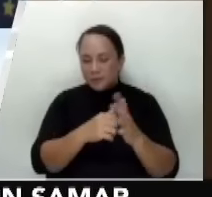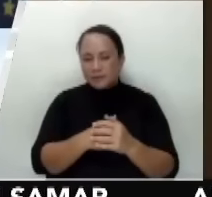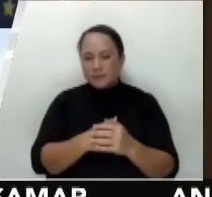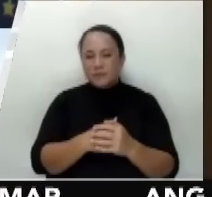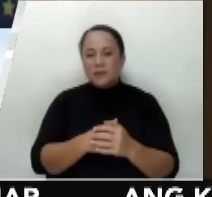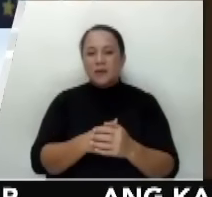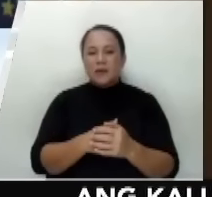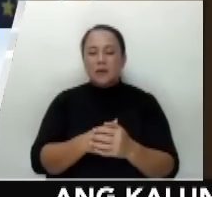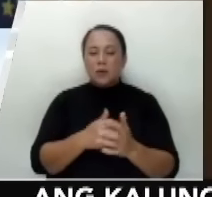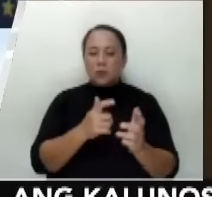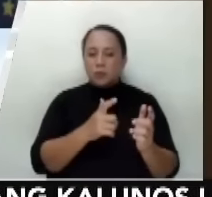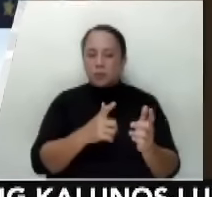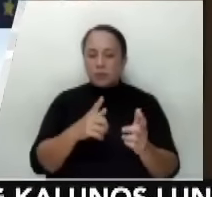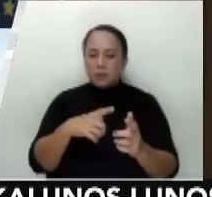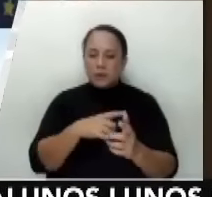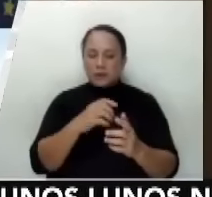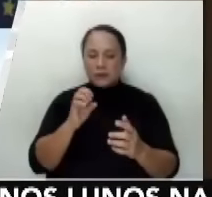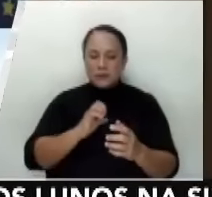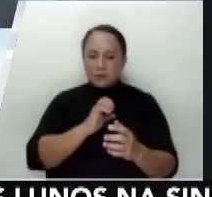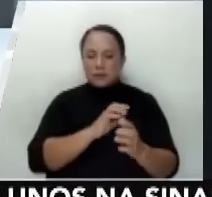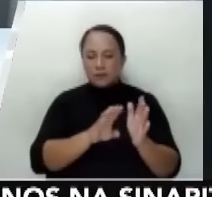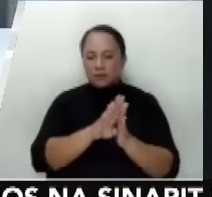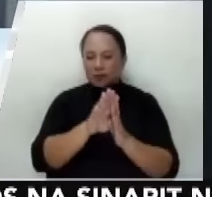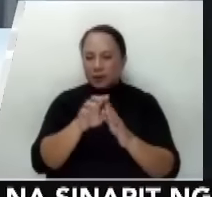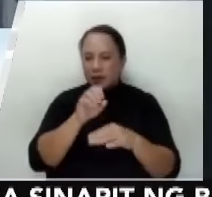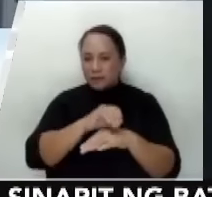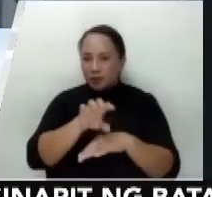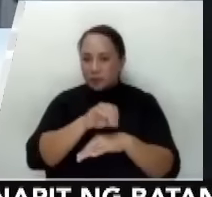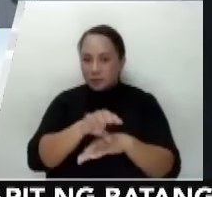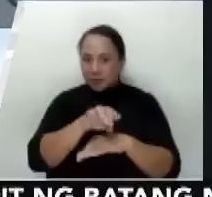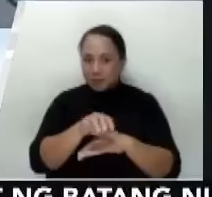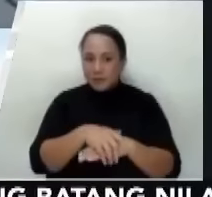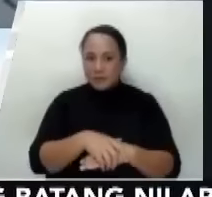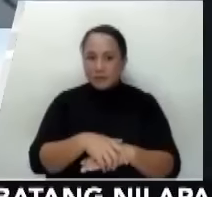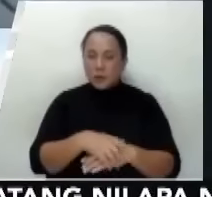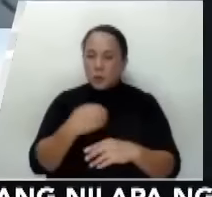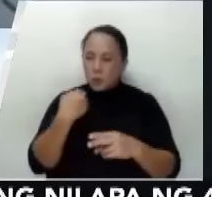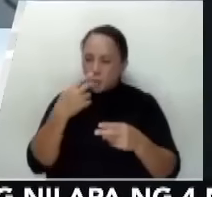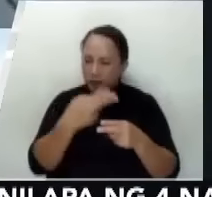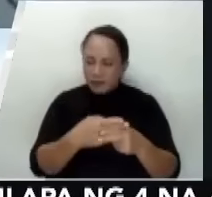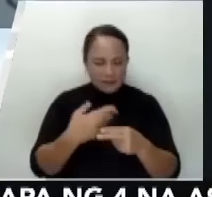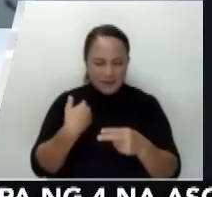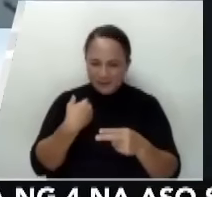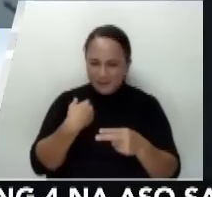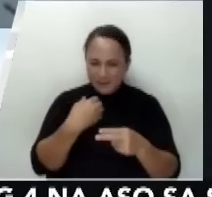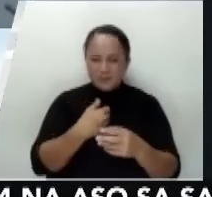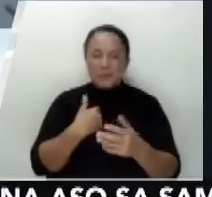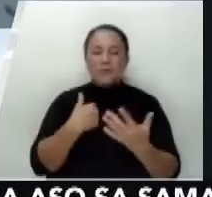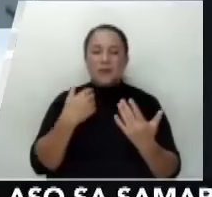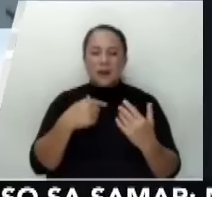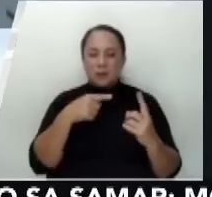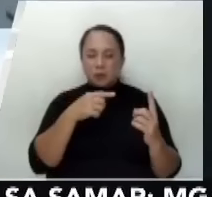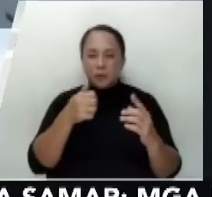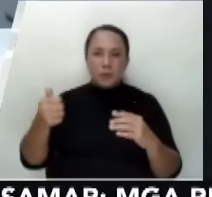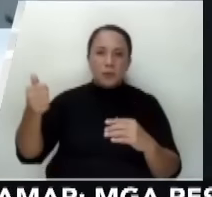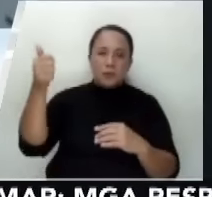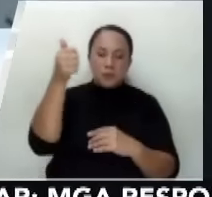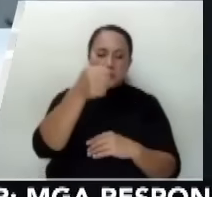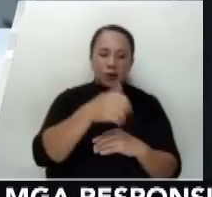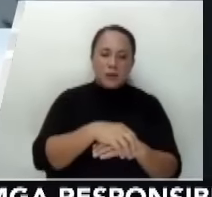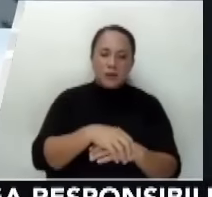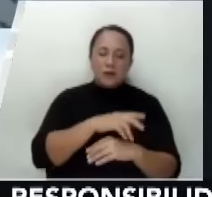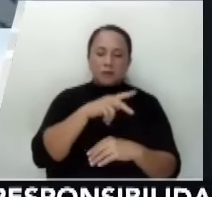Legislative Executive Development Advisory Council. Hindi niya pinangalanan ito, pero tinukoy niyang head daw ito ng Philippine Chamber